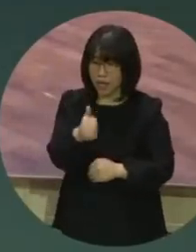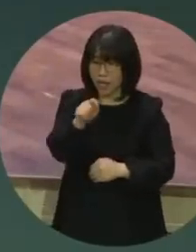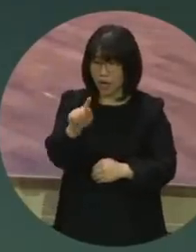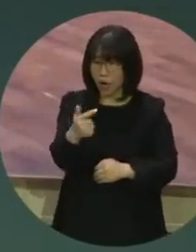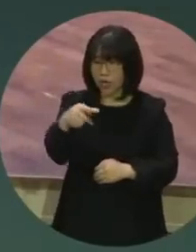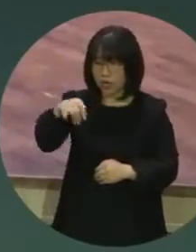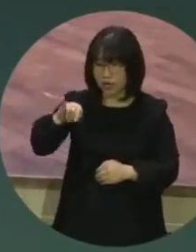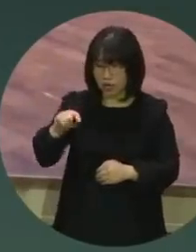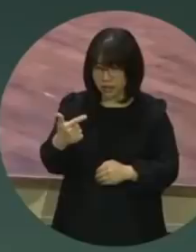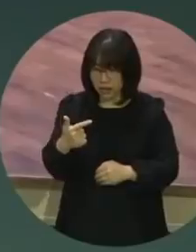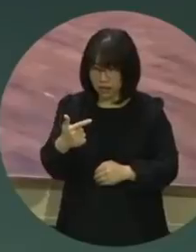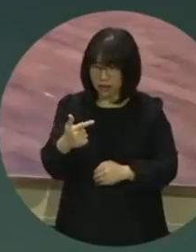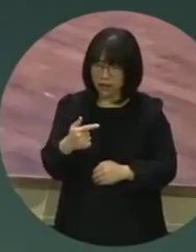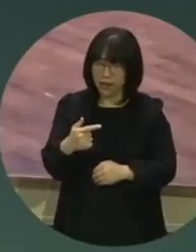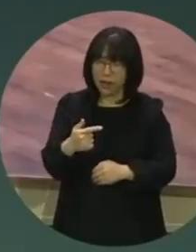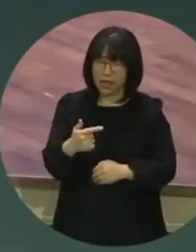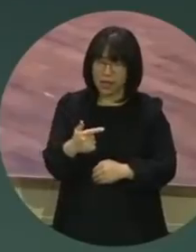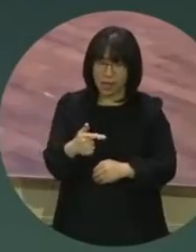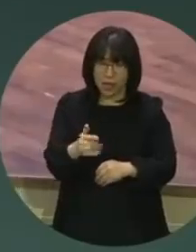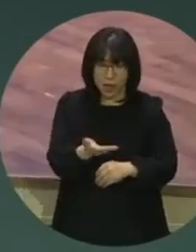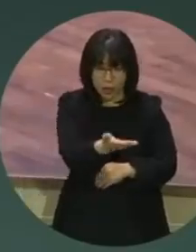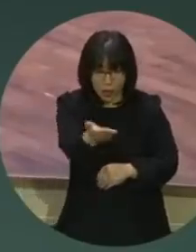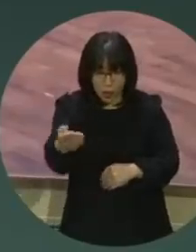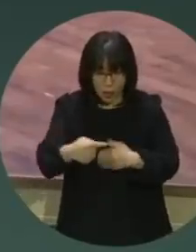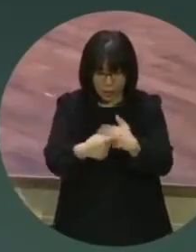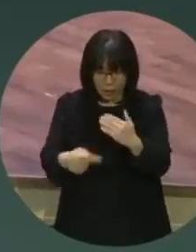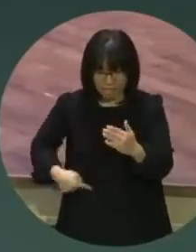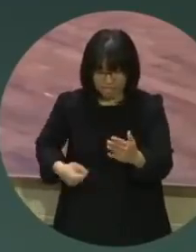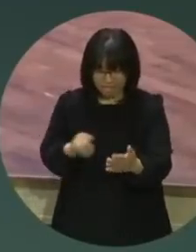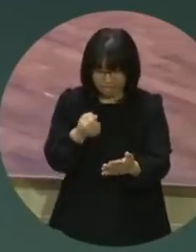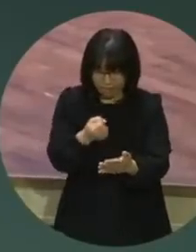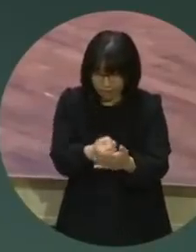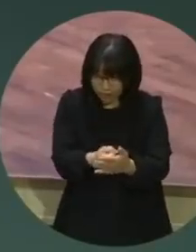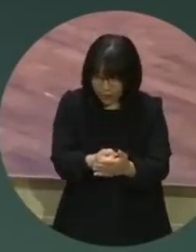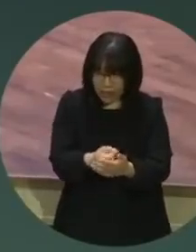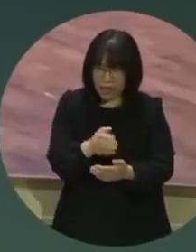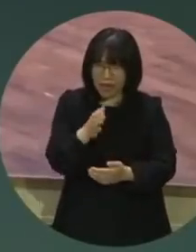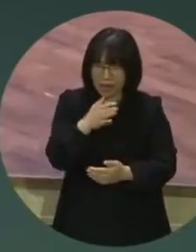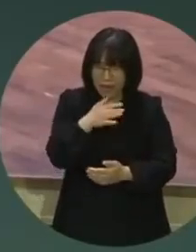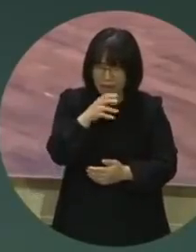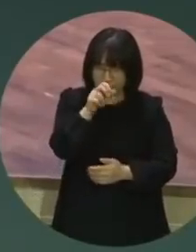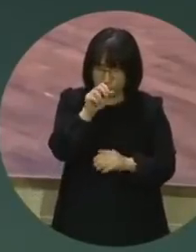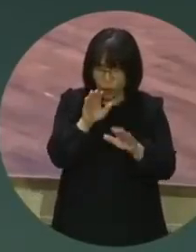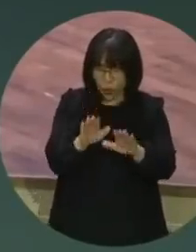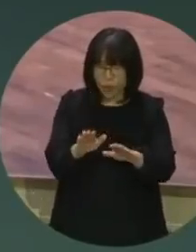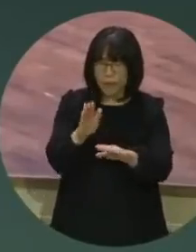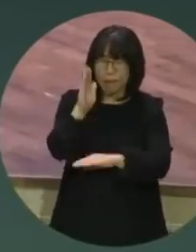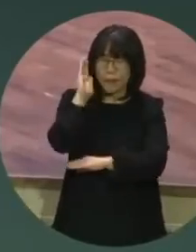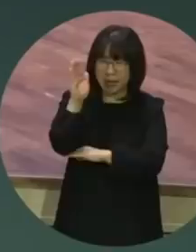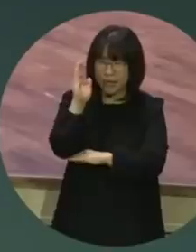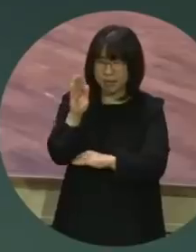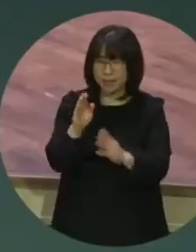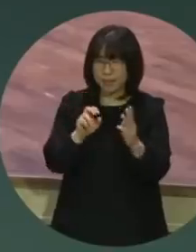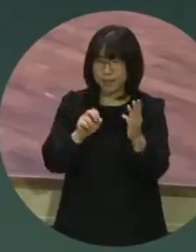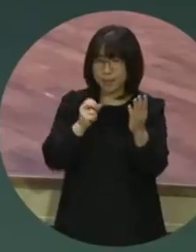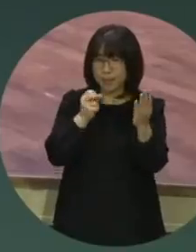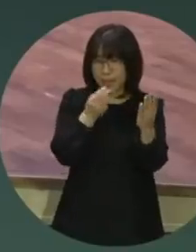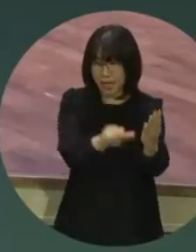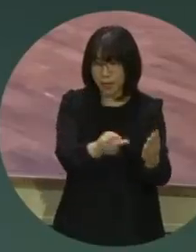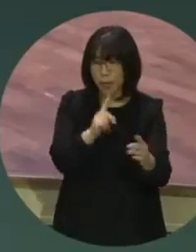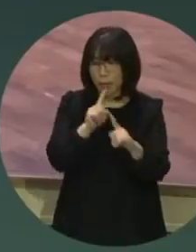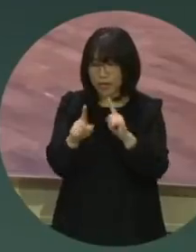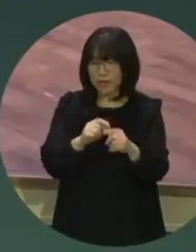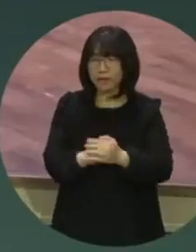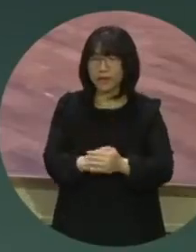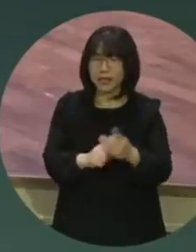여러분, 이번에 한번 칼을 뽑았으니까 좋다. 내가 빌립보 이 하나님 2장